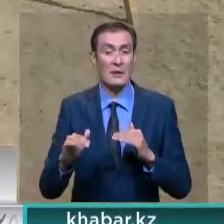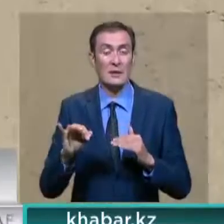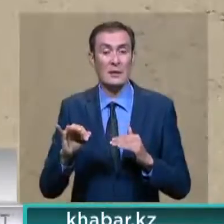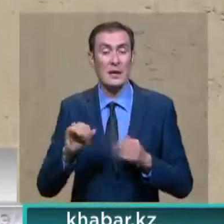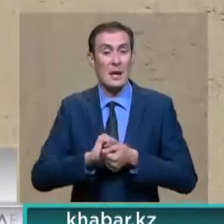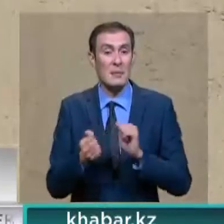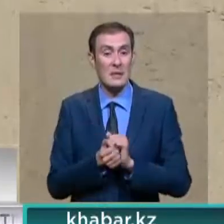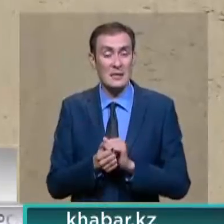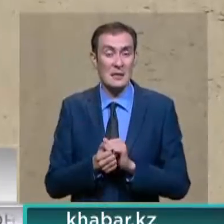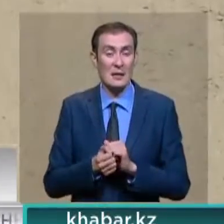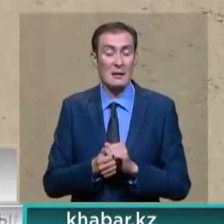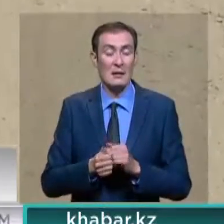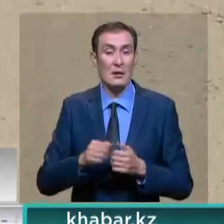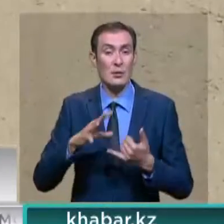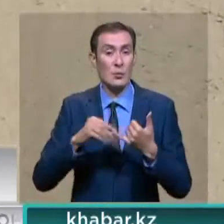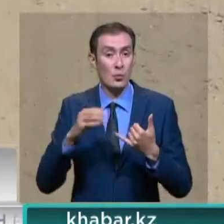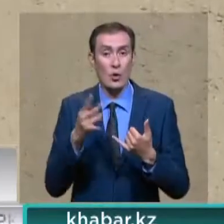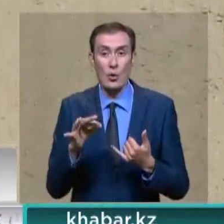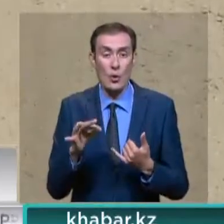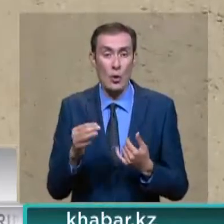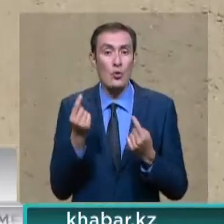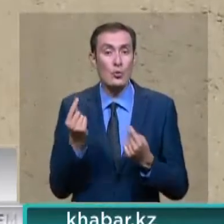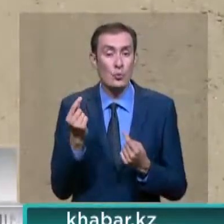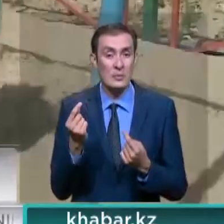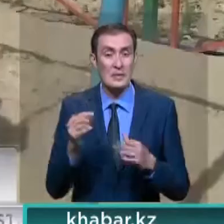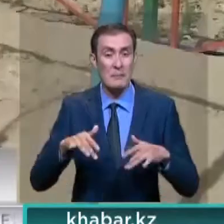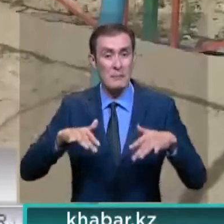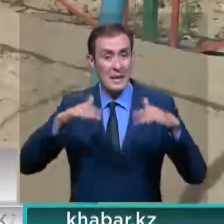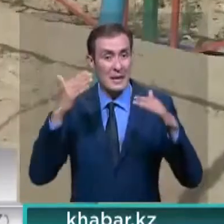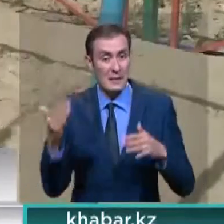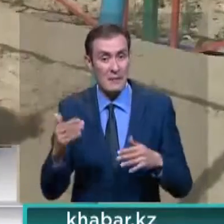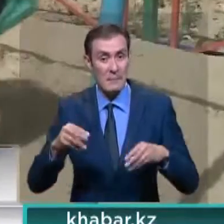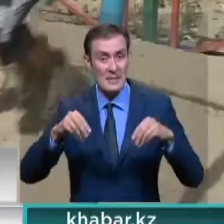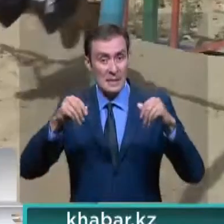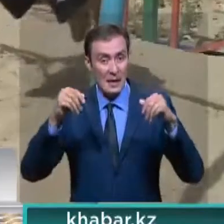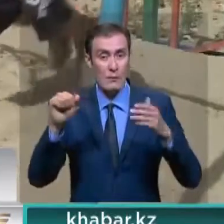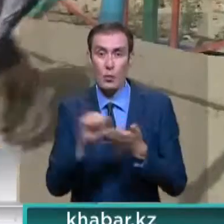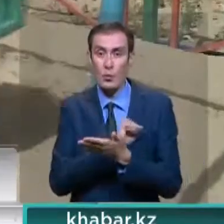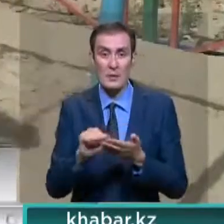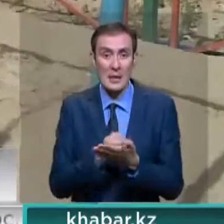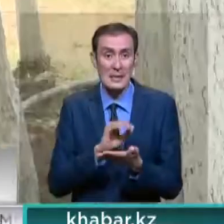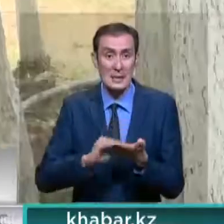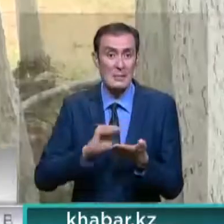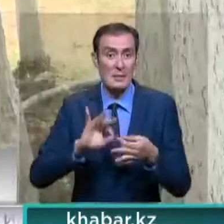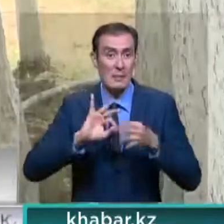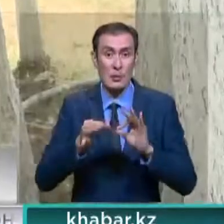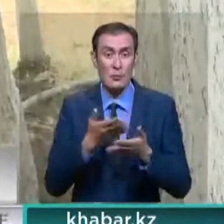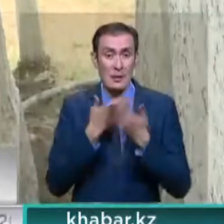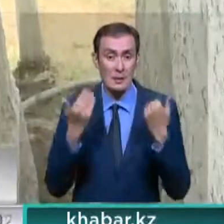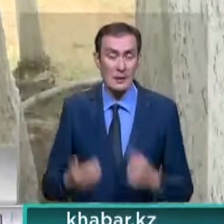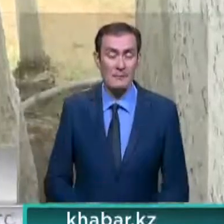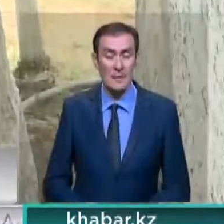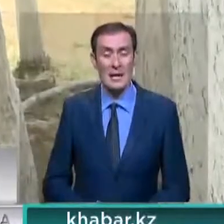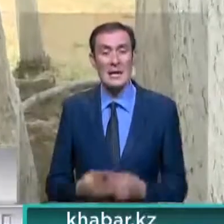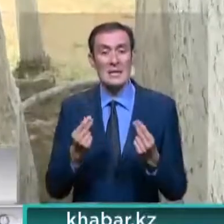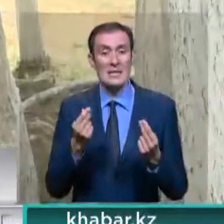местный каменистый и неплодородный грунт. Но крупность песка и его пылевые характеристики в тендерной документации не указаны.